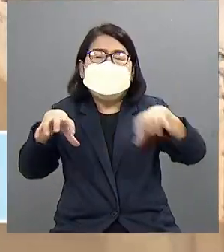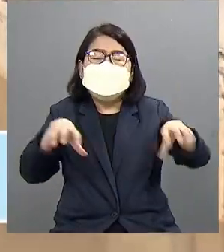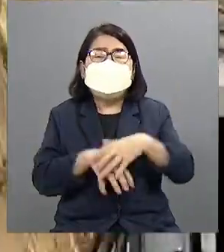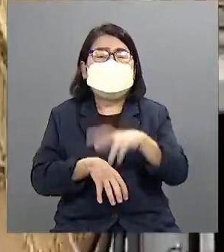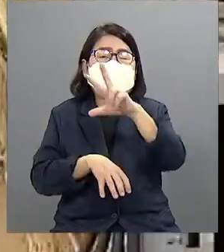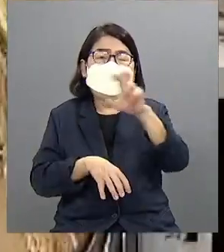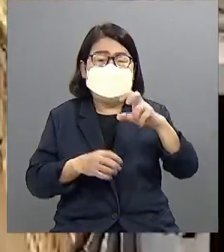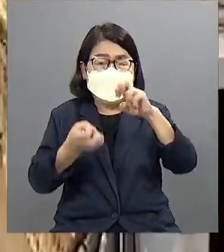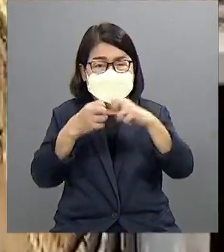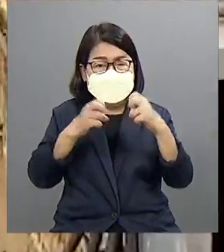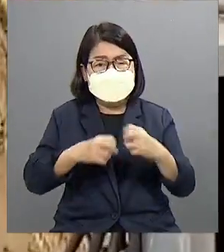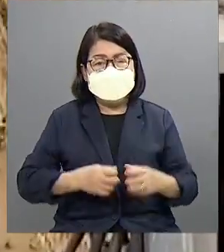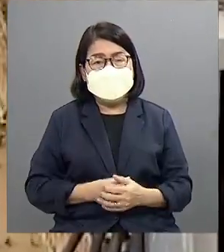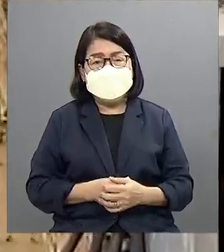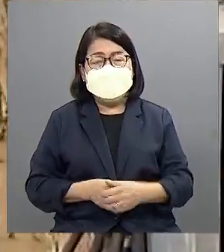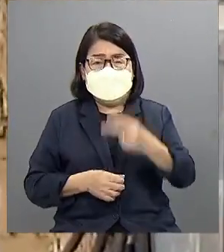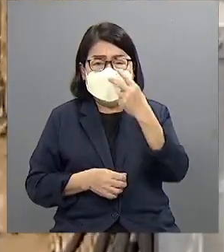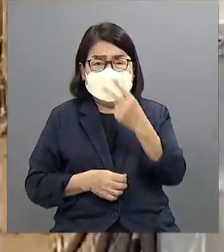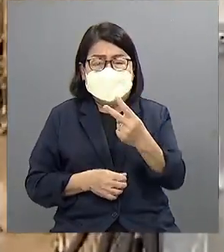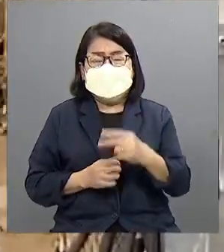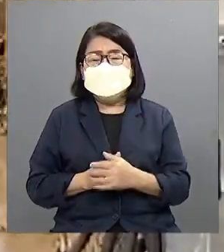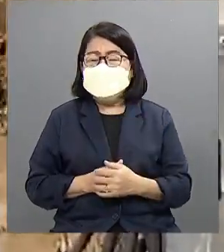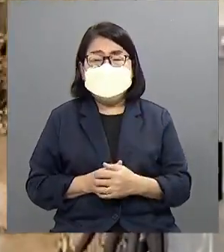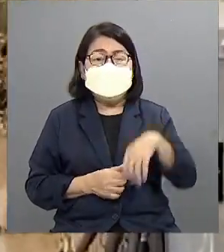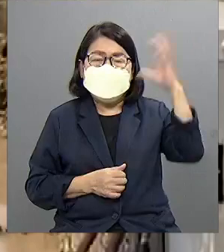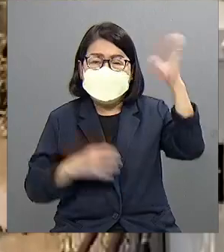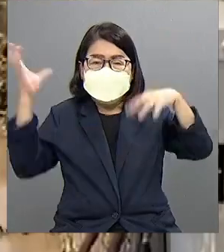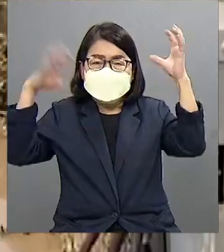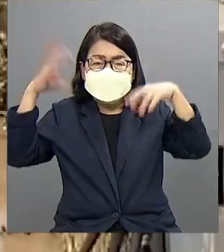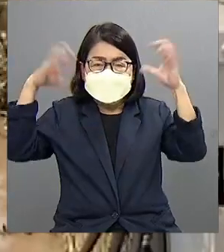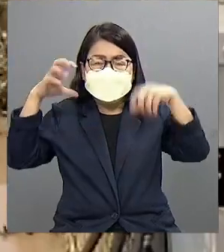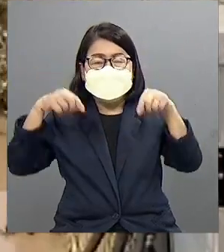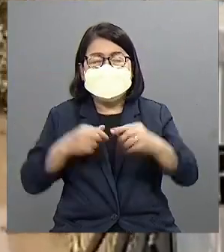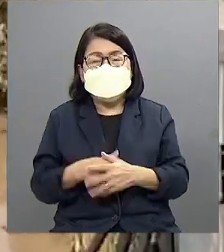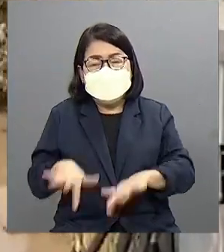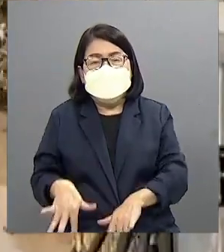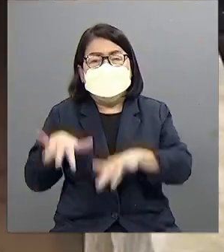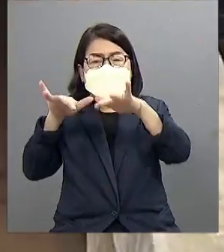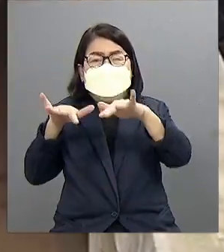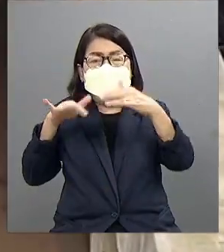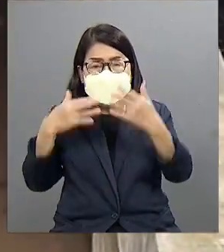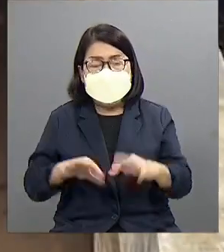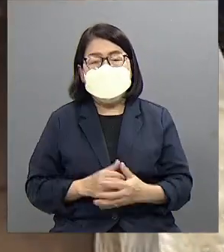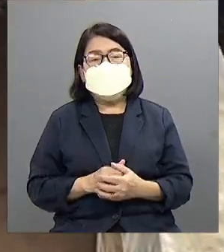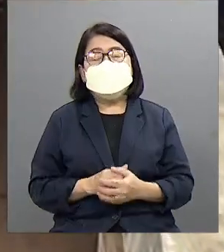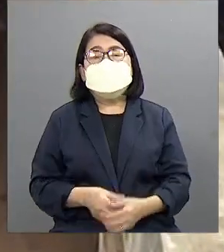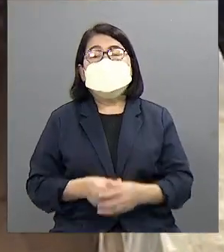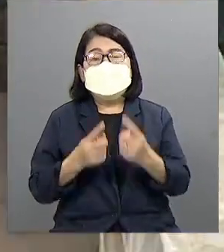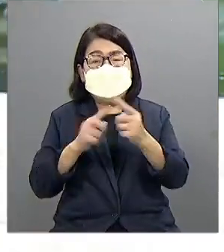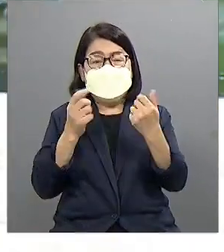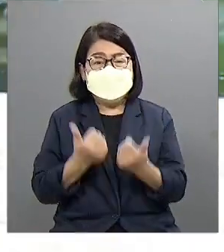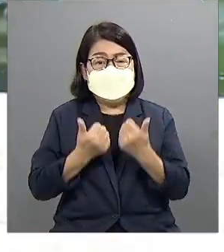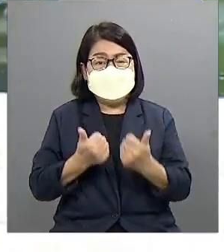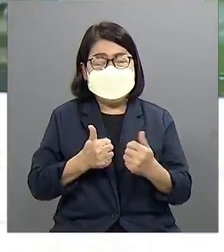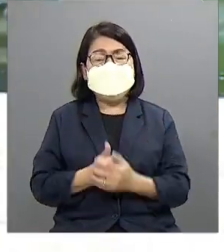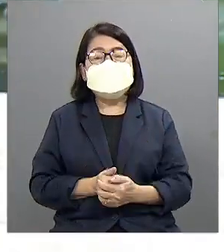ป็นสิ่งที่เกิดขึ้นนะคะฝนตกน้ำท่วมค่ะเมื่อต้นสัปดาห์ทีนี้ล่าสุดค่ะคุณผู้ชมครับประกาศกรมอุตุนิยมวิ